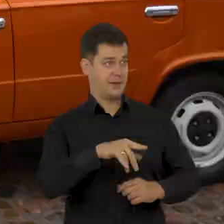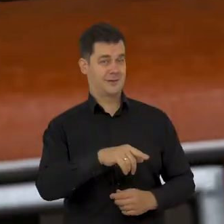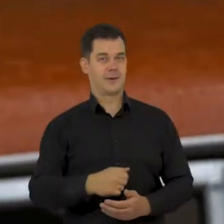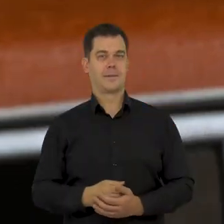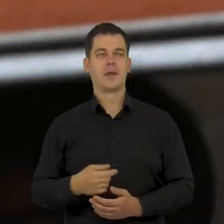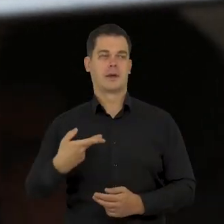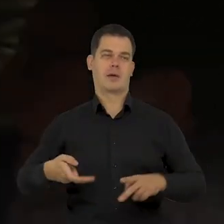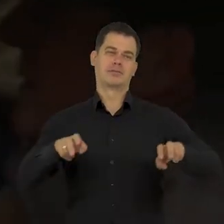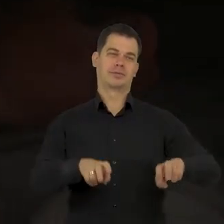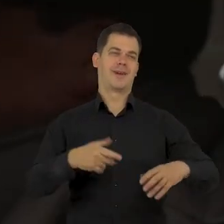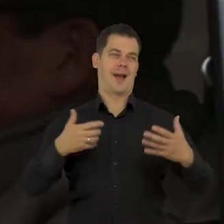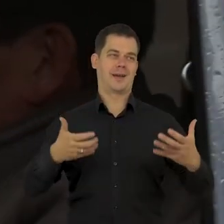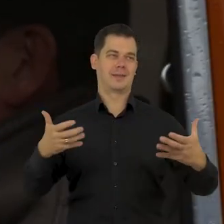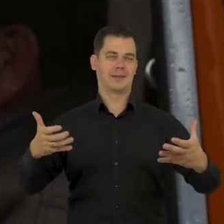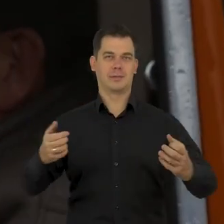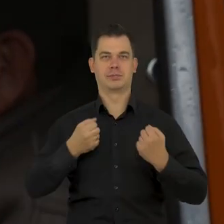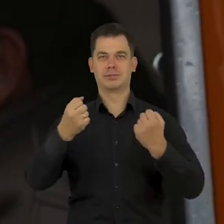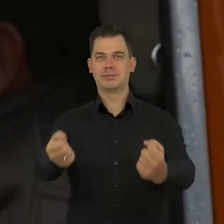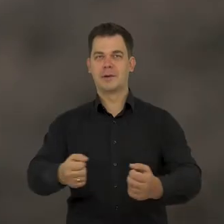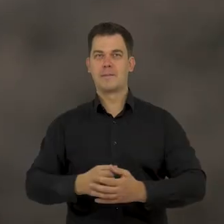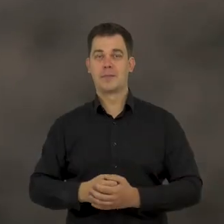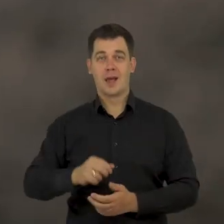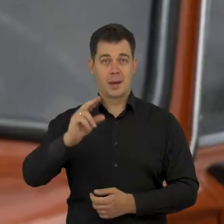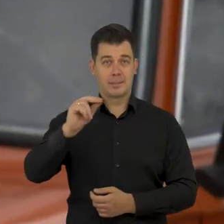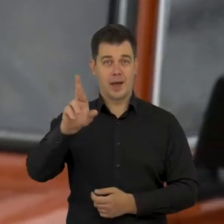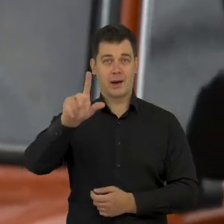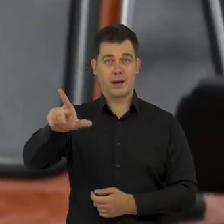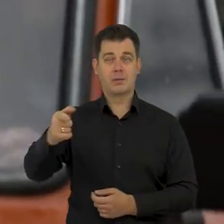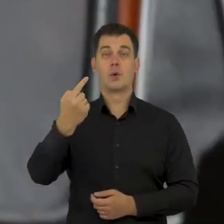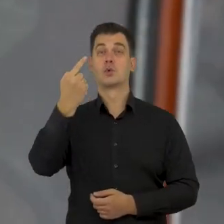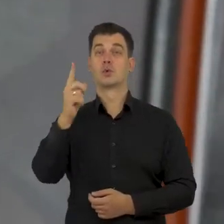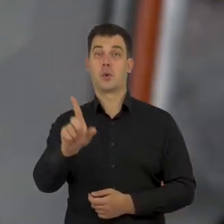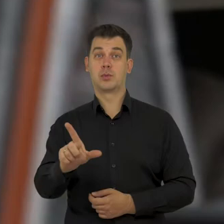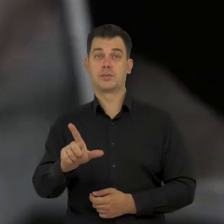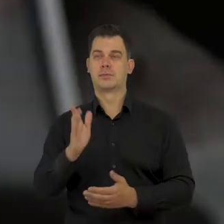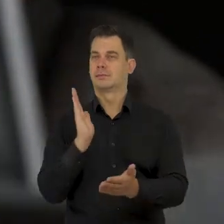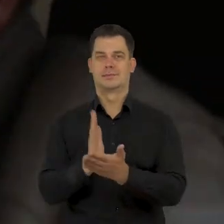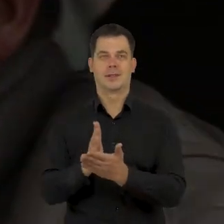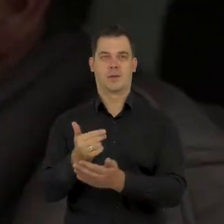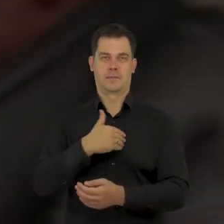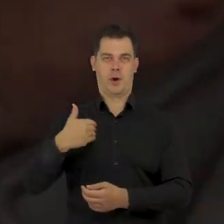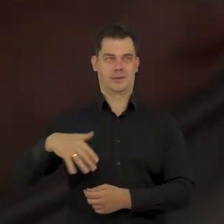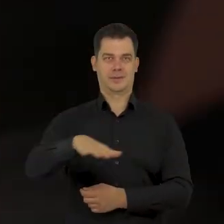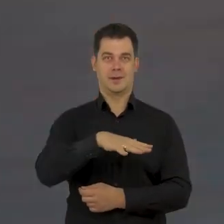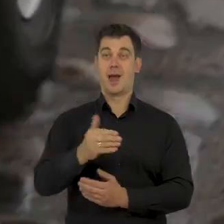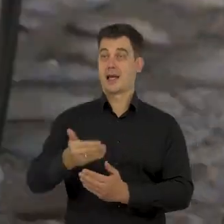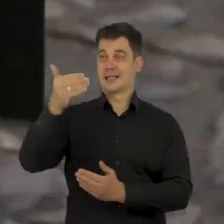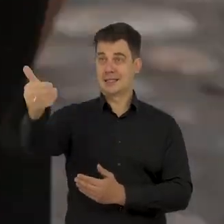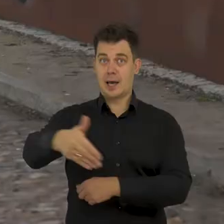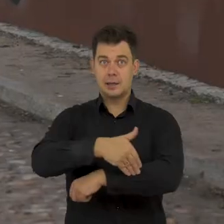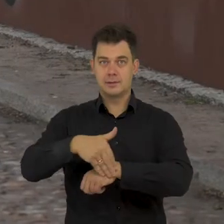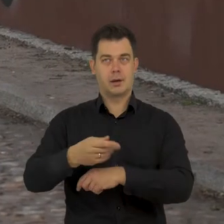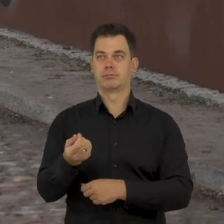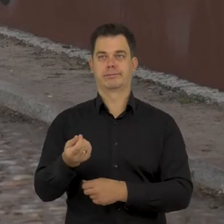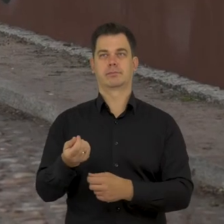jest. O, ja chętnie. Za PRL złotym można było płacić jedynie w naszym kraju. Za granicą